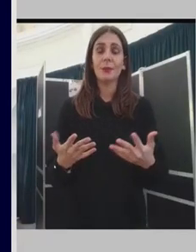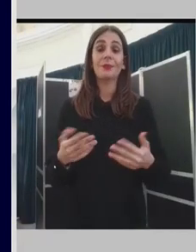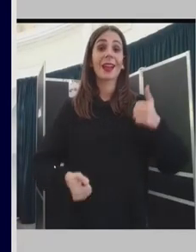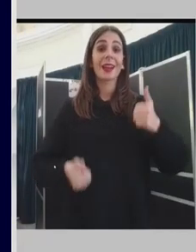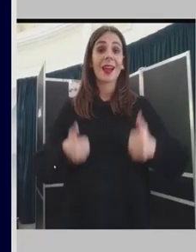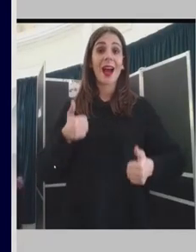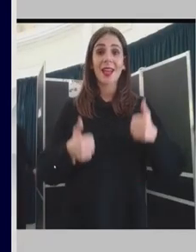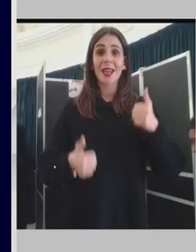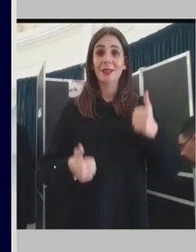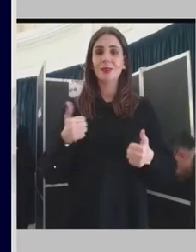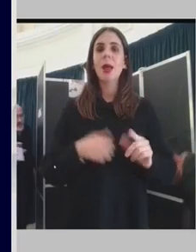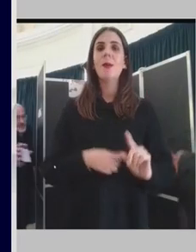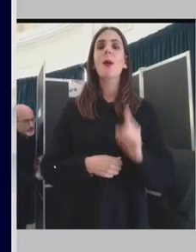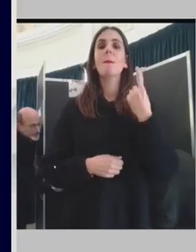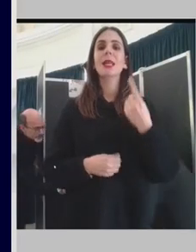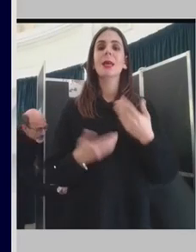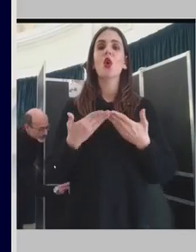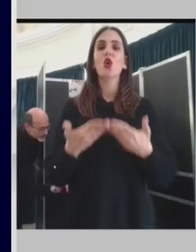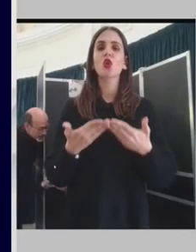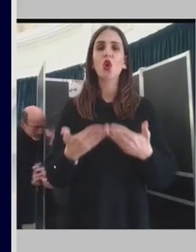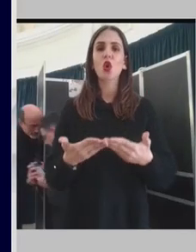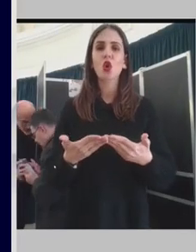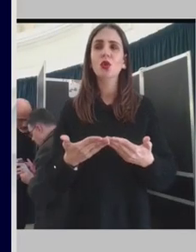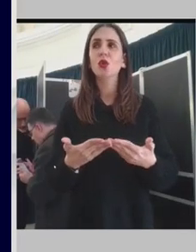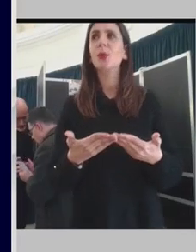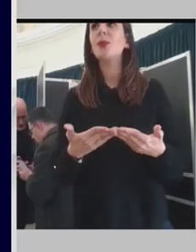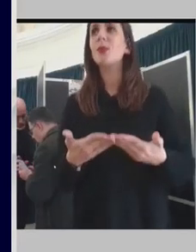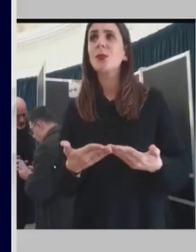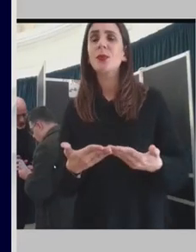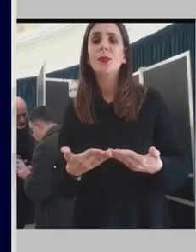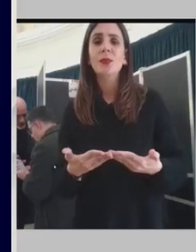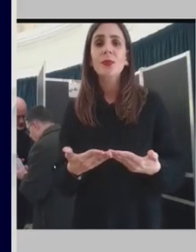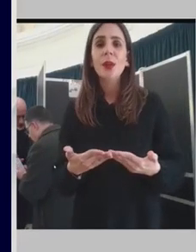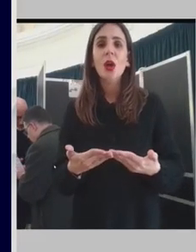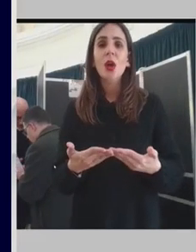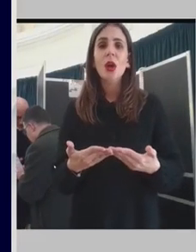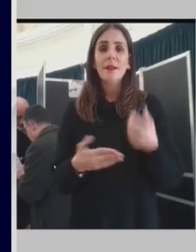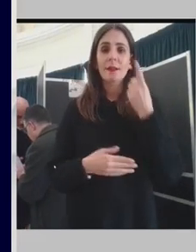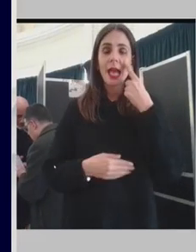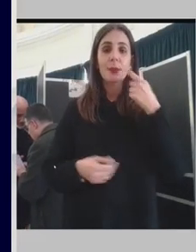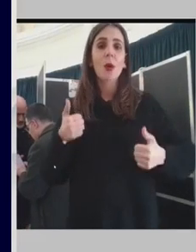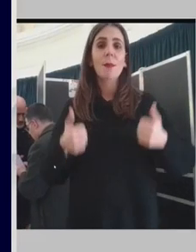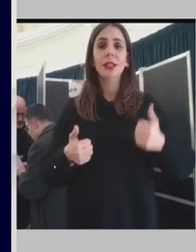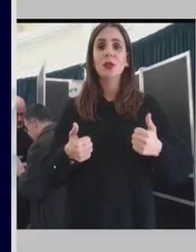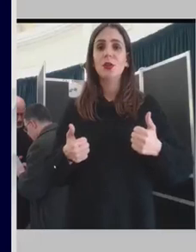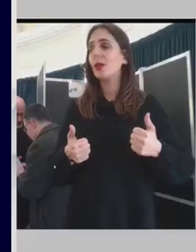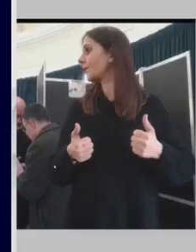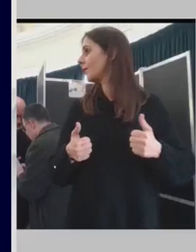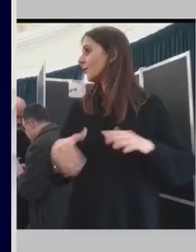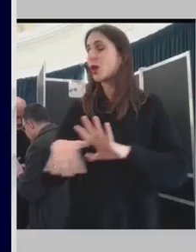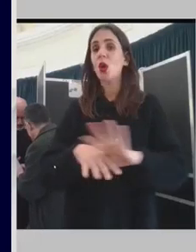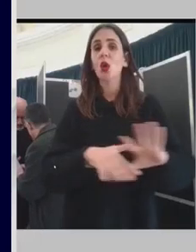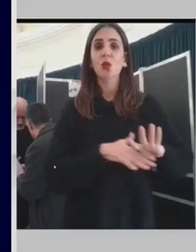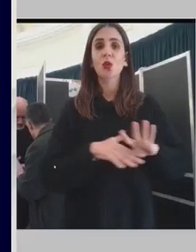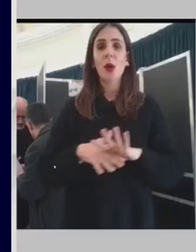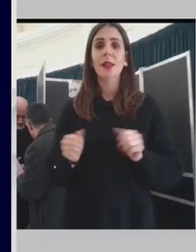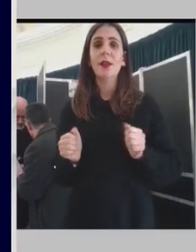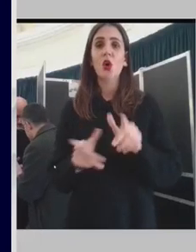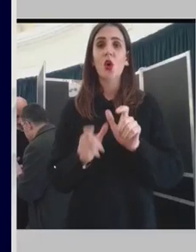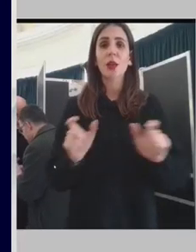gare di primo soccorso che mettono in competizione le varie squadre di volontari in tutta Italia che operano sul